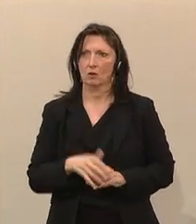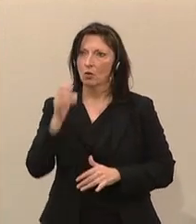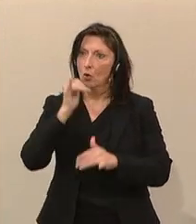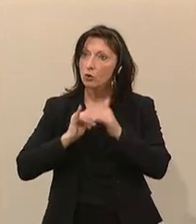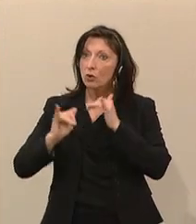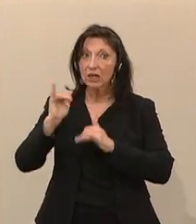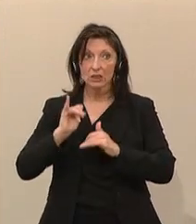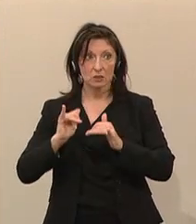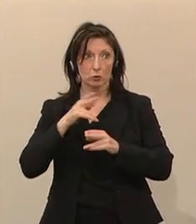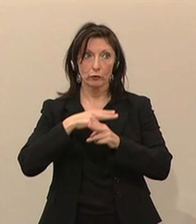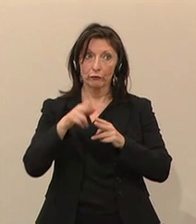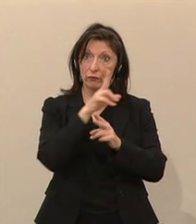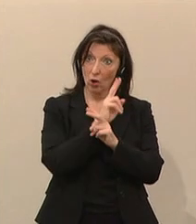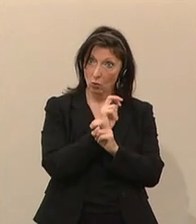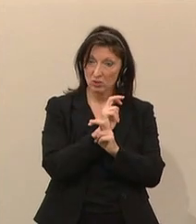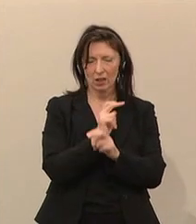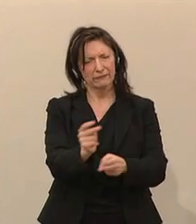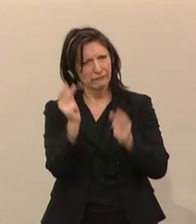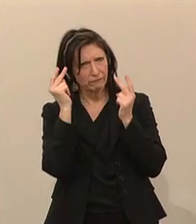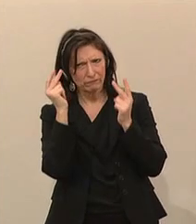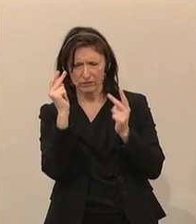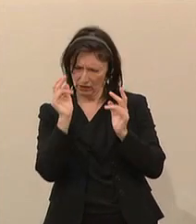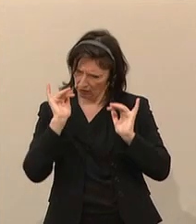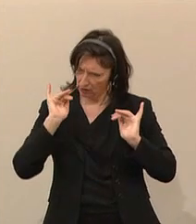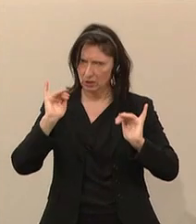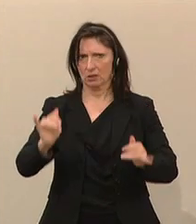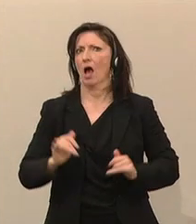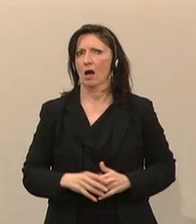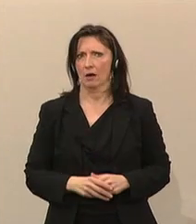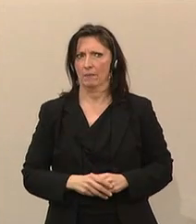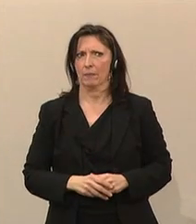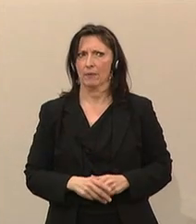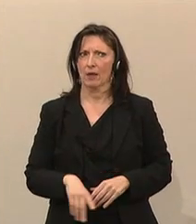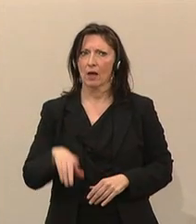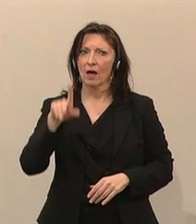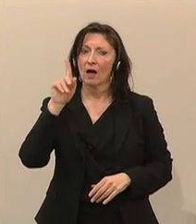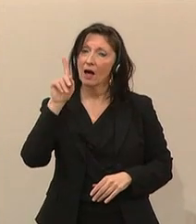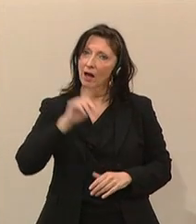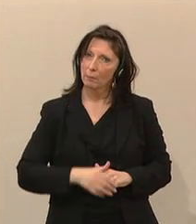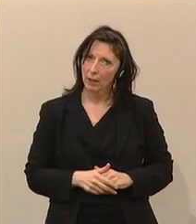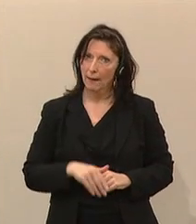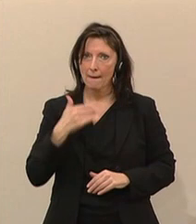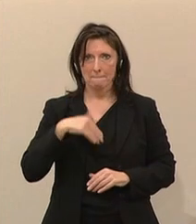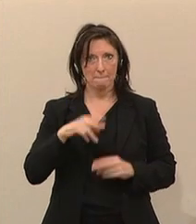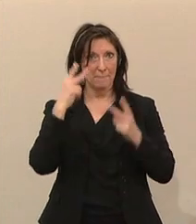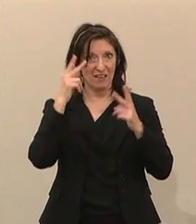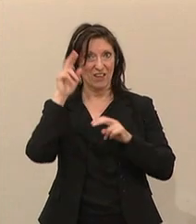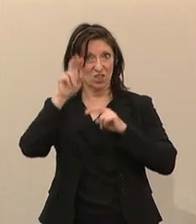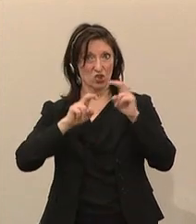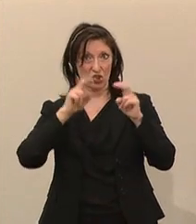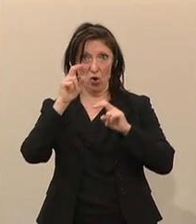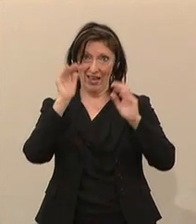für Österreich eine große Bedeutung hat. Aber ich will die Frage der Senkung der Mehrwertsteuer